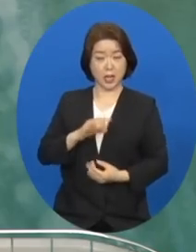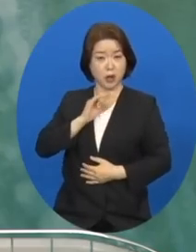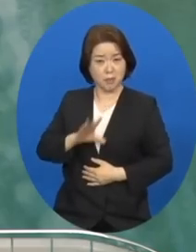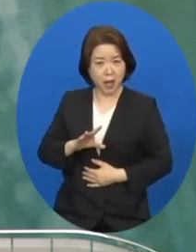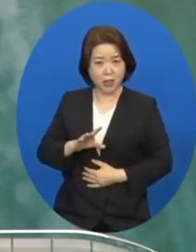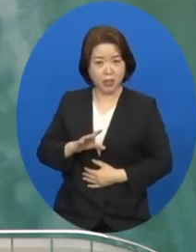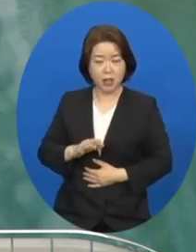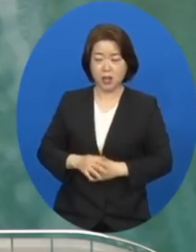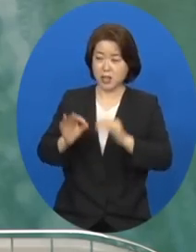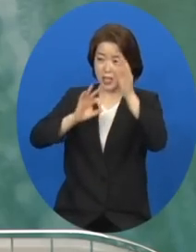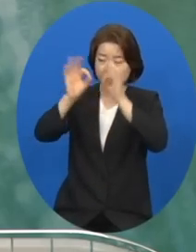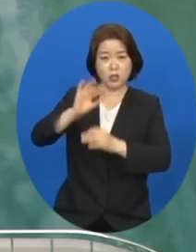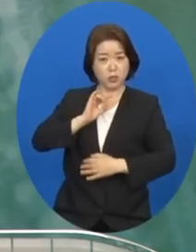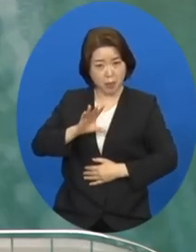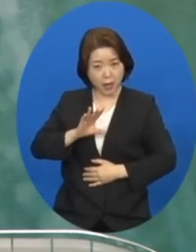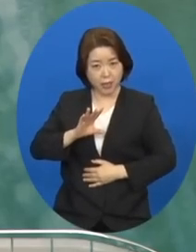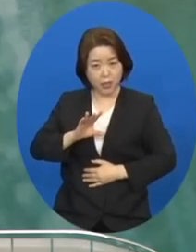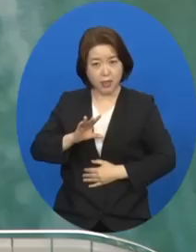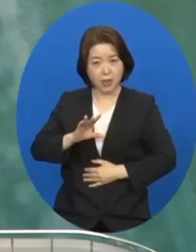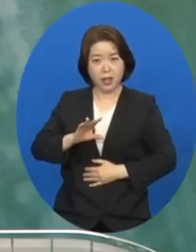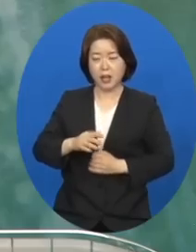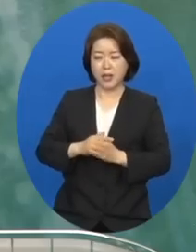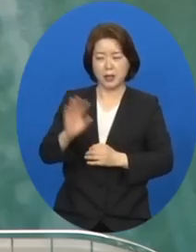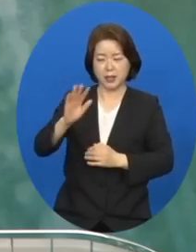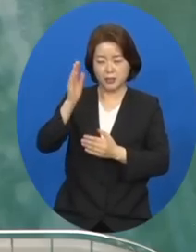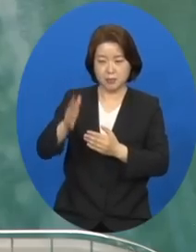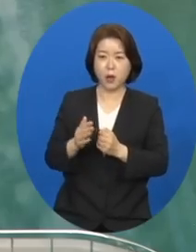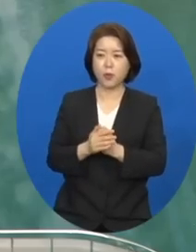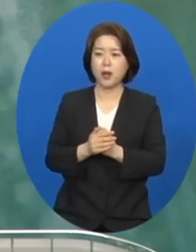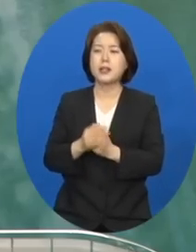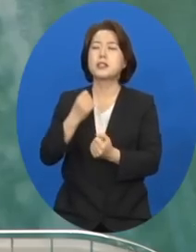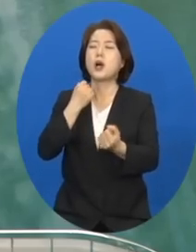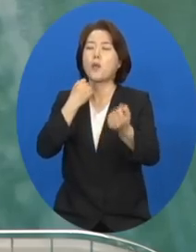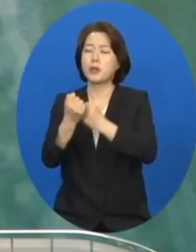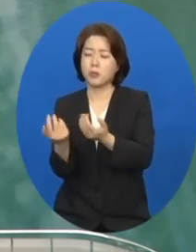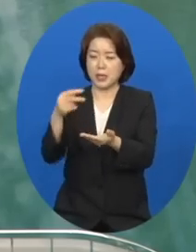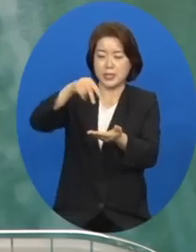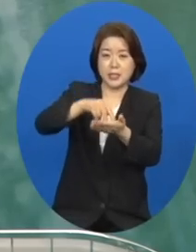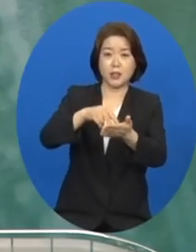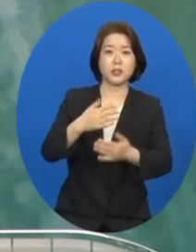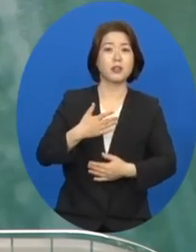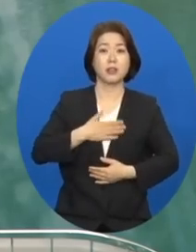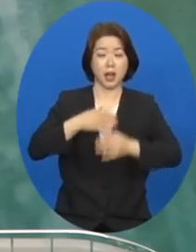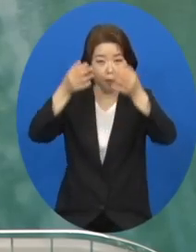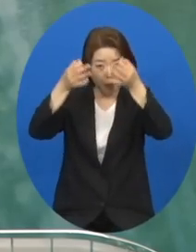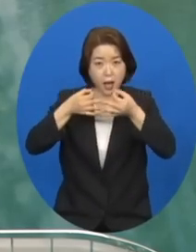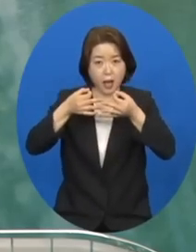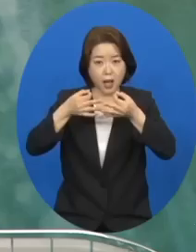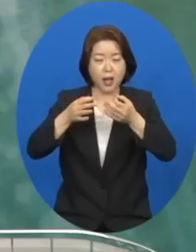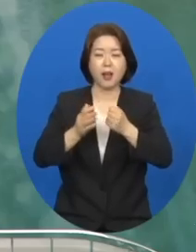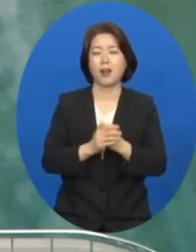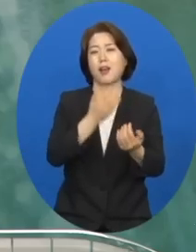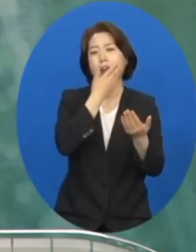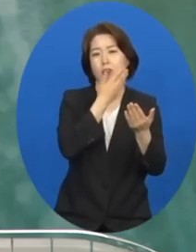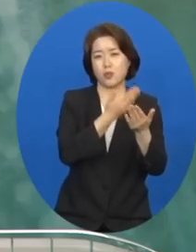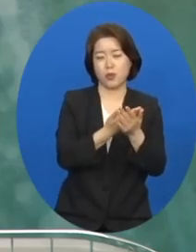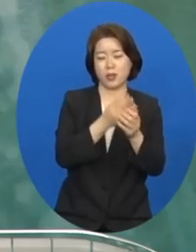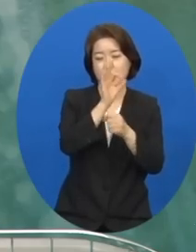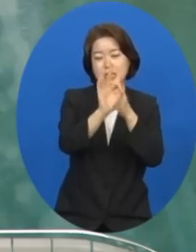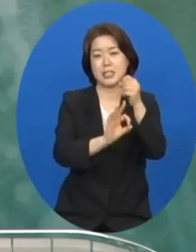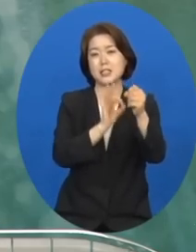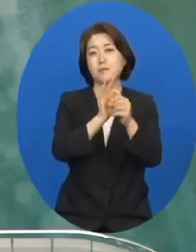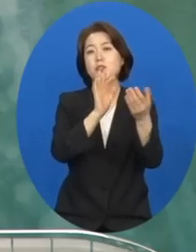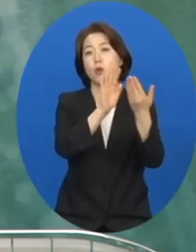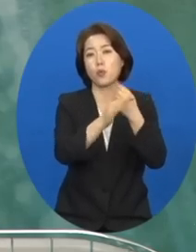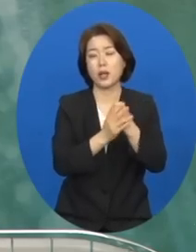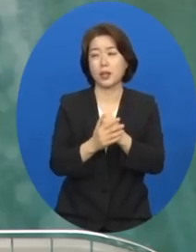넘어지는 것만 볼 거니 아니면 그럼에도 불구하고 일어서는 그것을 볼 것이냐 너무나 귀하게 요 그분이 10년이 지났을 때 이제